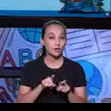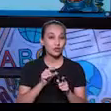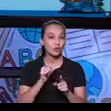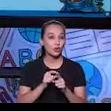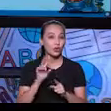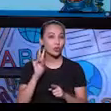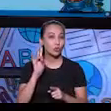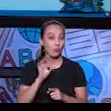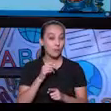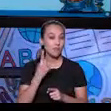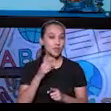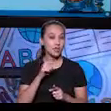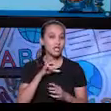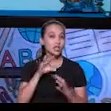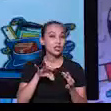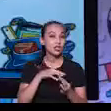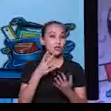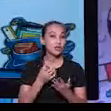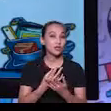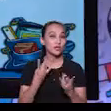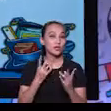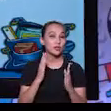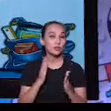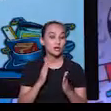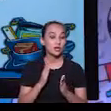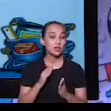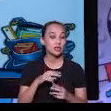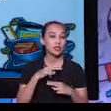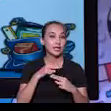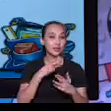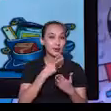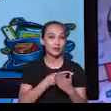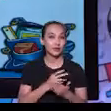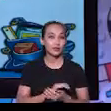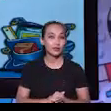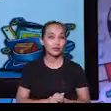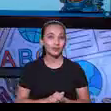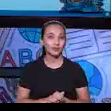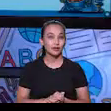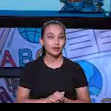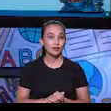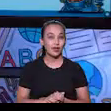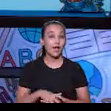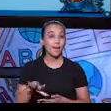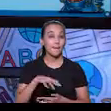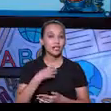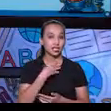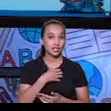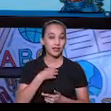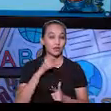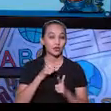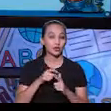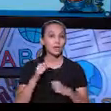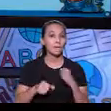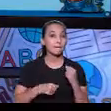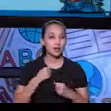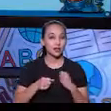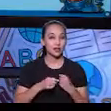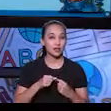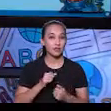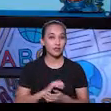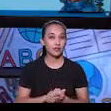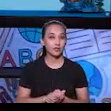побежал. Что здесь лишнее? Ну-ка посмотрим хорошенько. Слово «бегал» – это еще